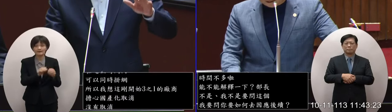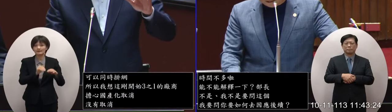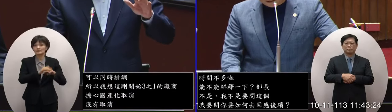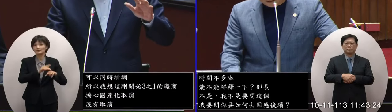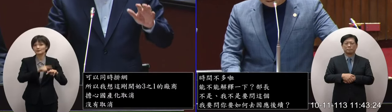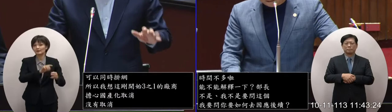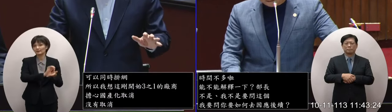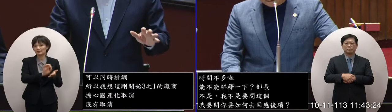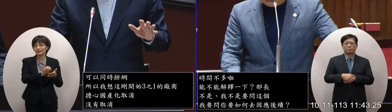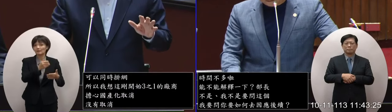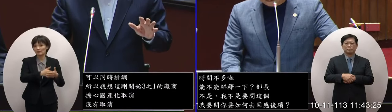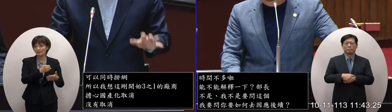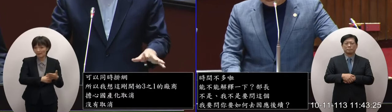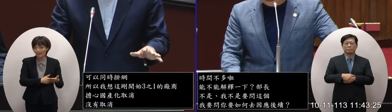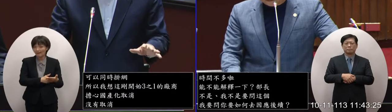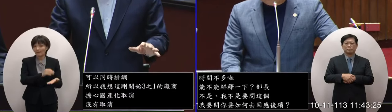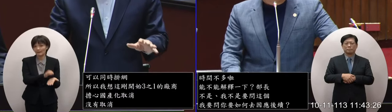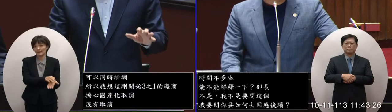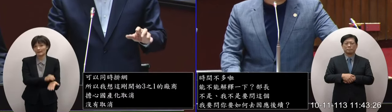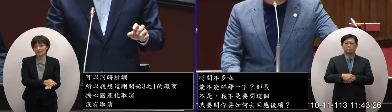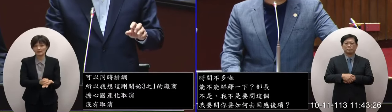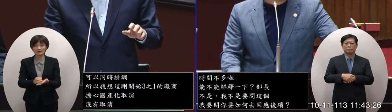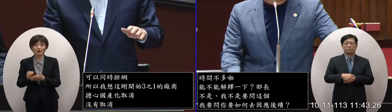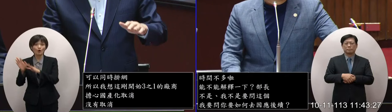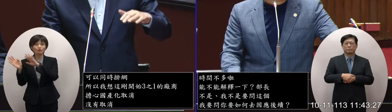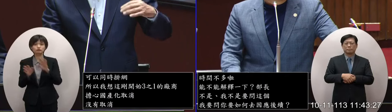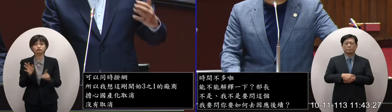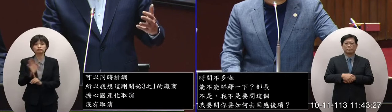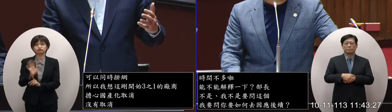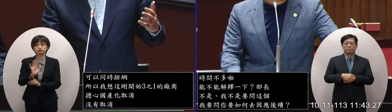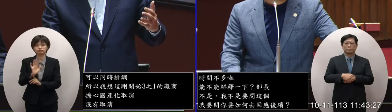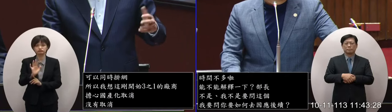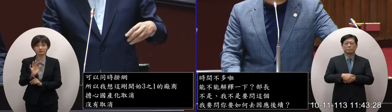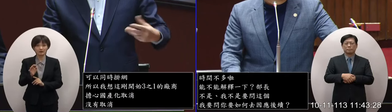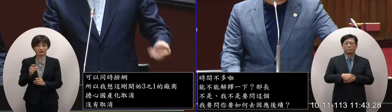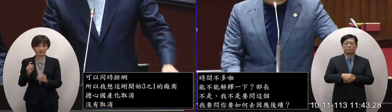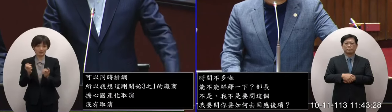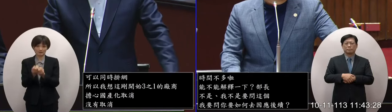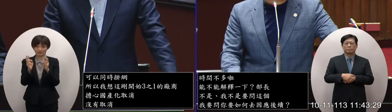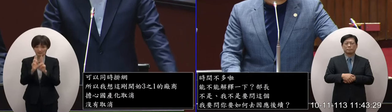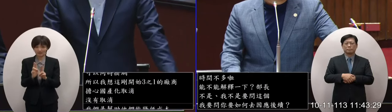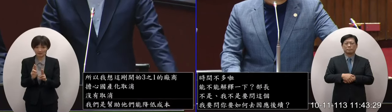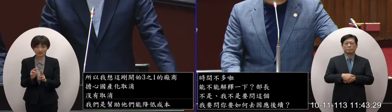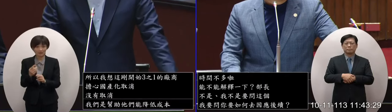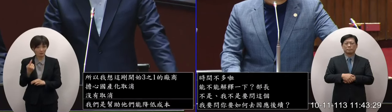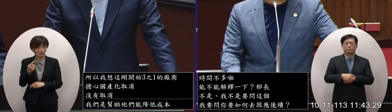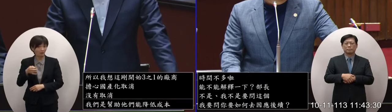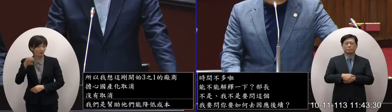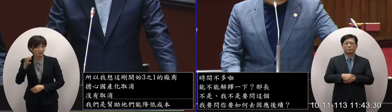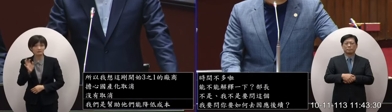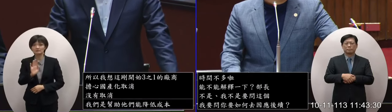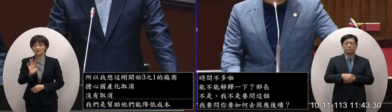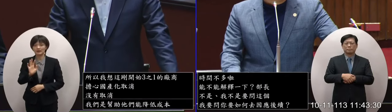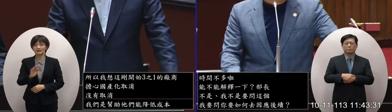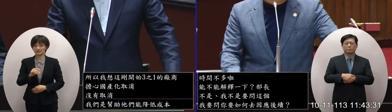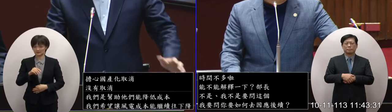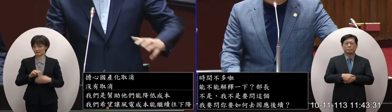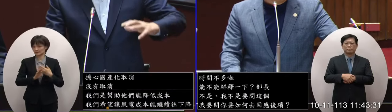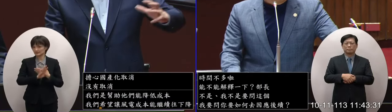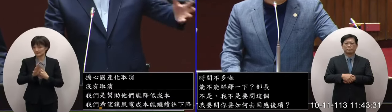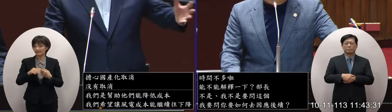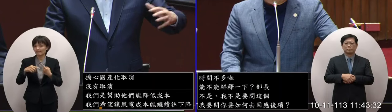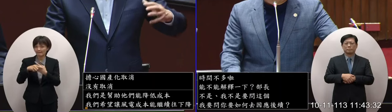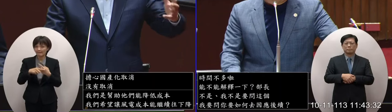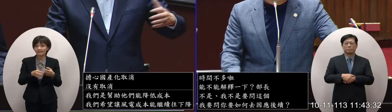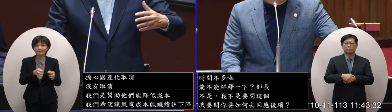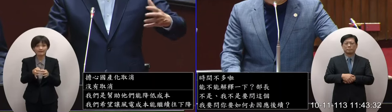本能够继续往下降，哦，不要说这个风电这么高。那我想这个其他的这个开发商啊，他